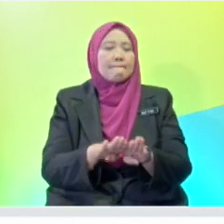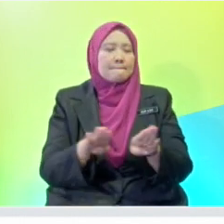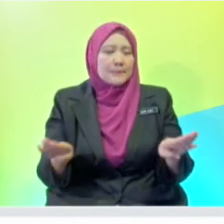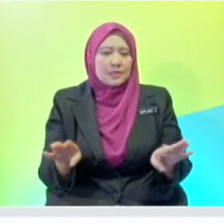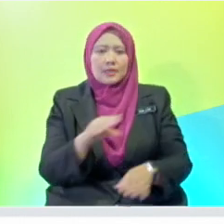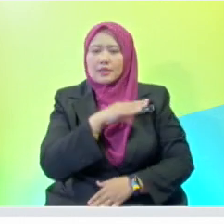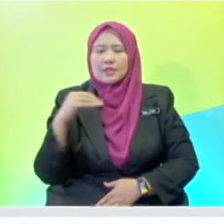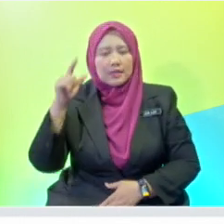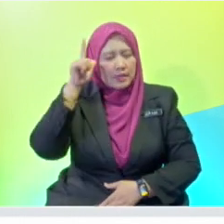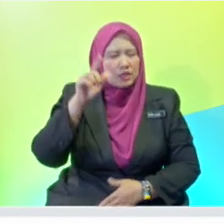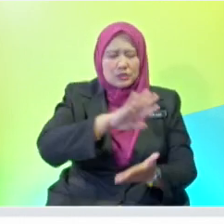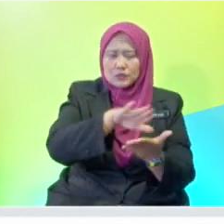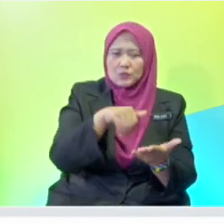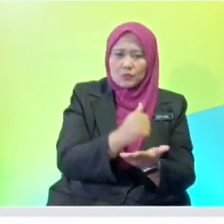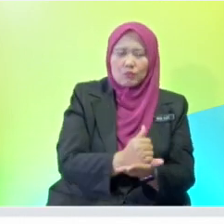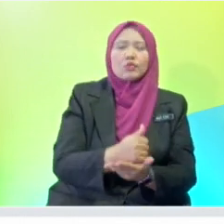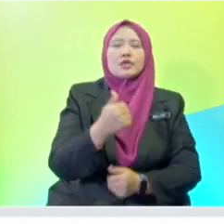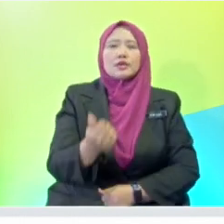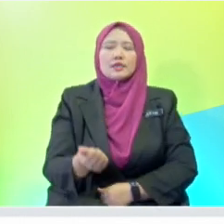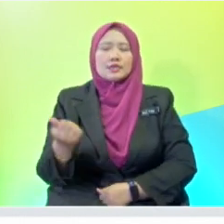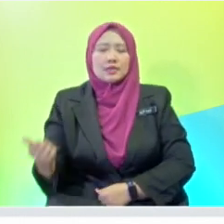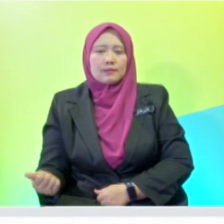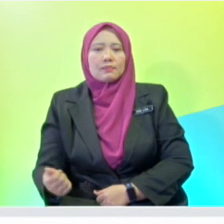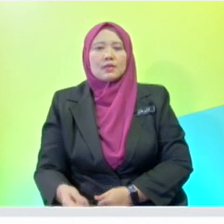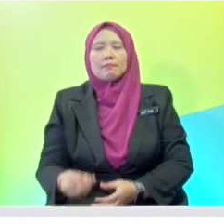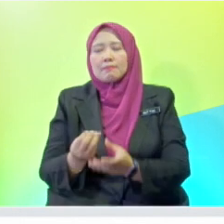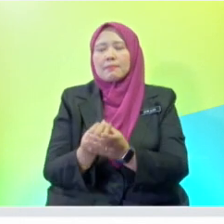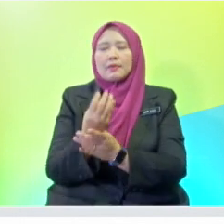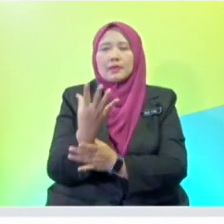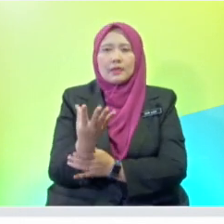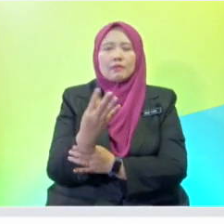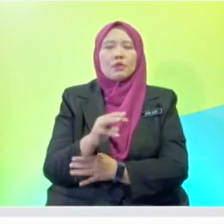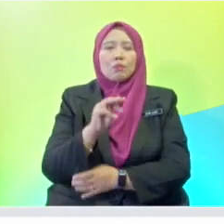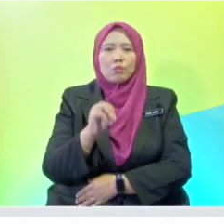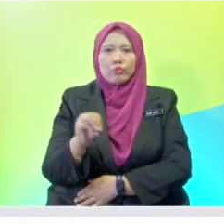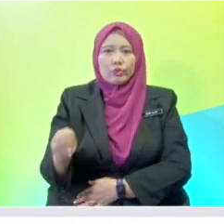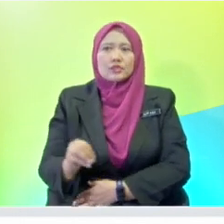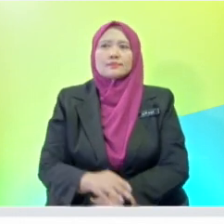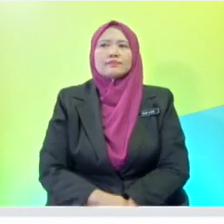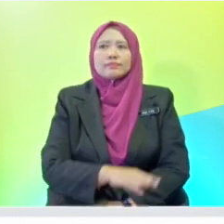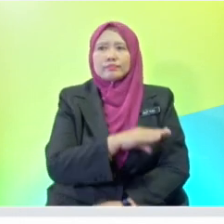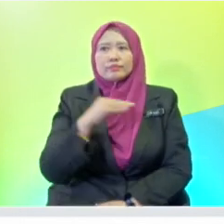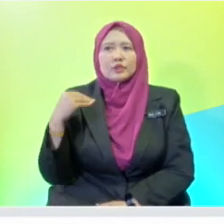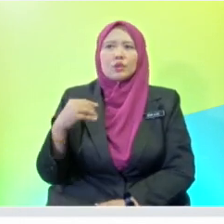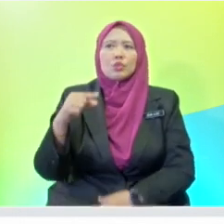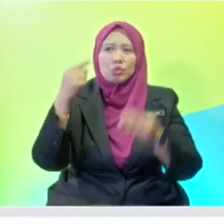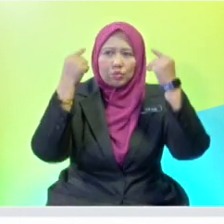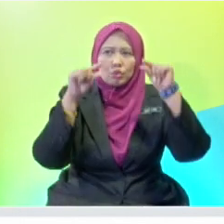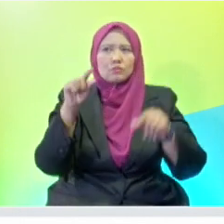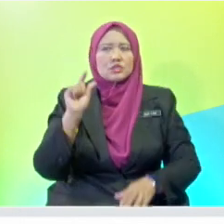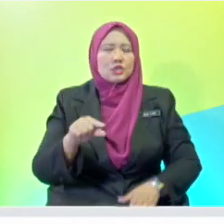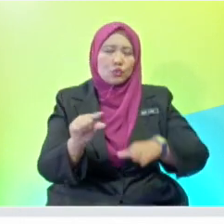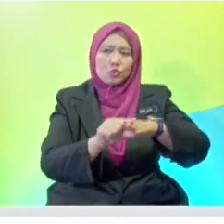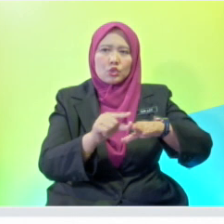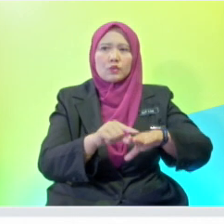melihat semua aspek perkembangan murid dalam proses pembelajaran guru juga menggunakan pertimbangan yang profesional